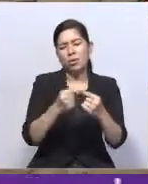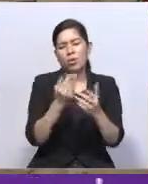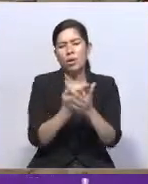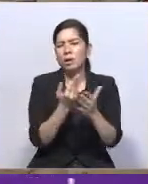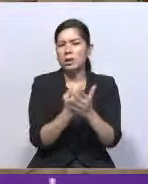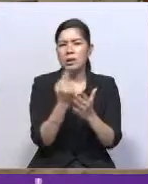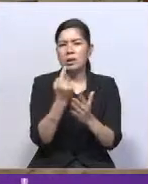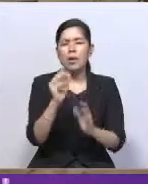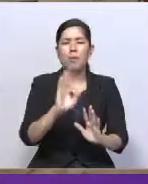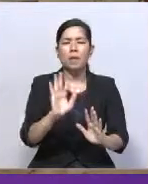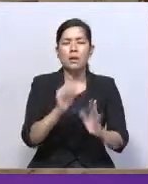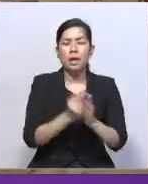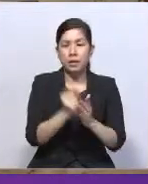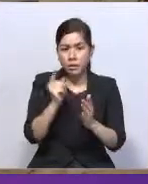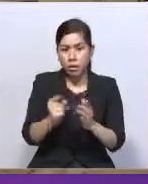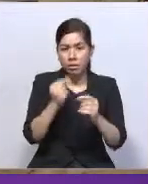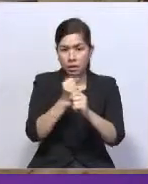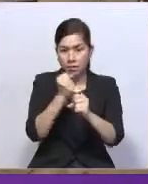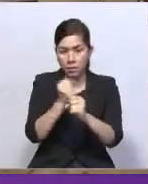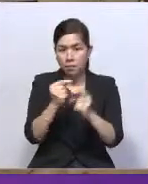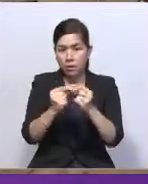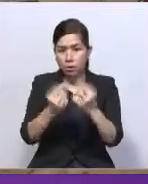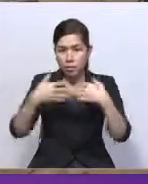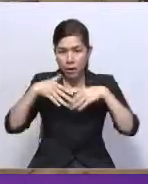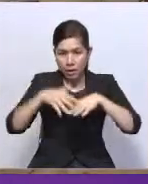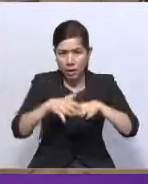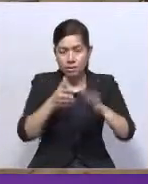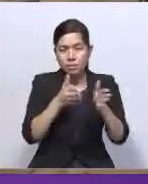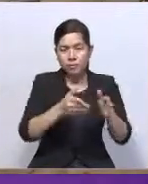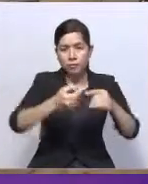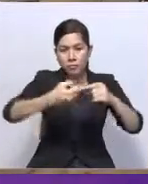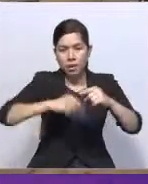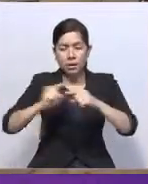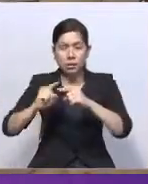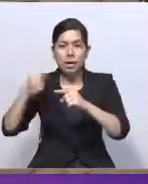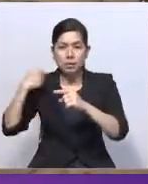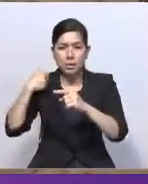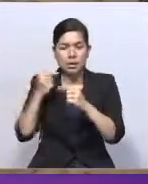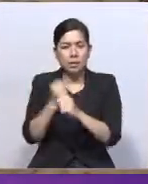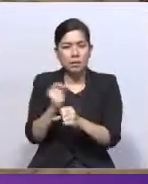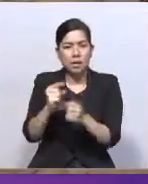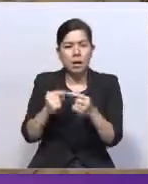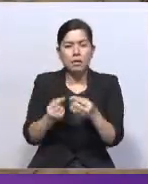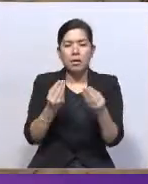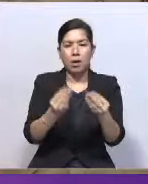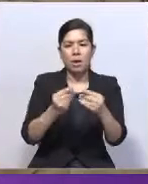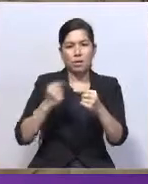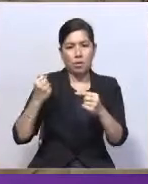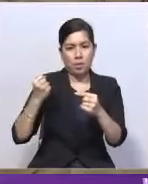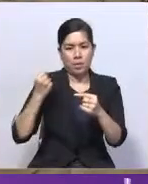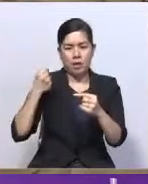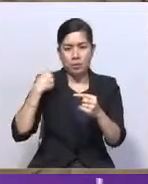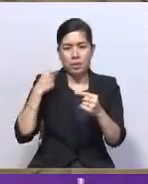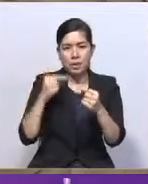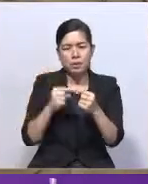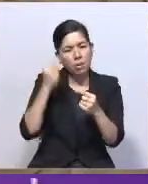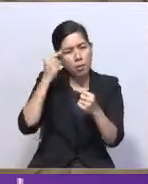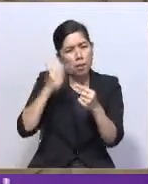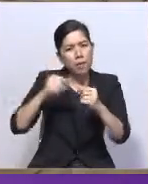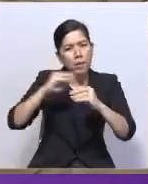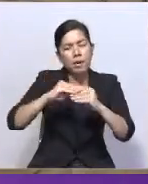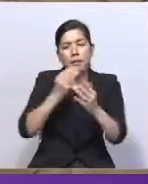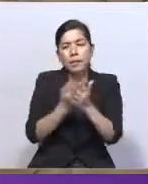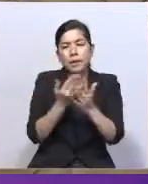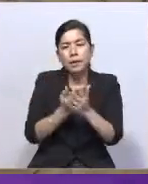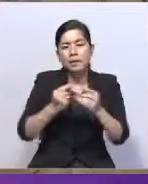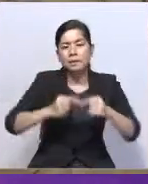ท่านั้นนะครับจะต้องทำในหลายๆเรื่องด้วยกันนะครับอาทิเช่นจะต้องสร้างความเข้มแข็งเขานะครับทดแทนเพิ่มรายได้